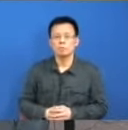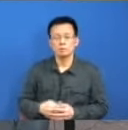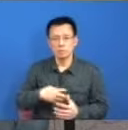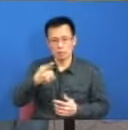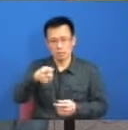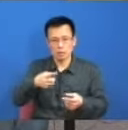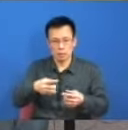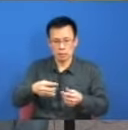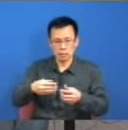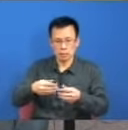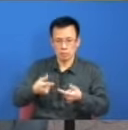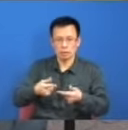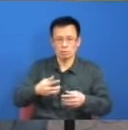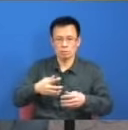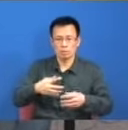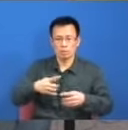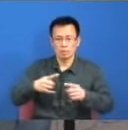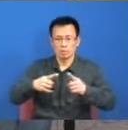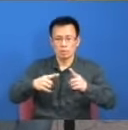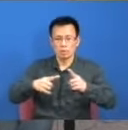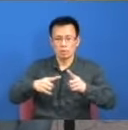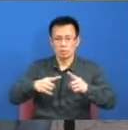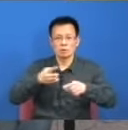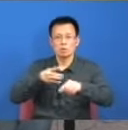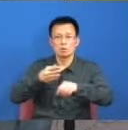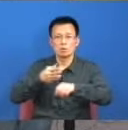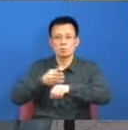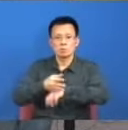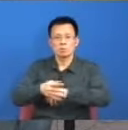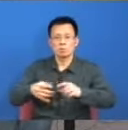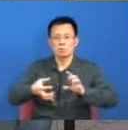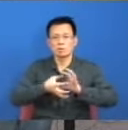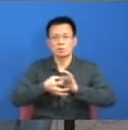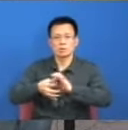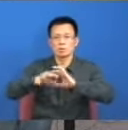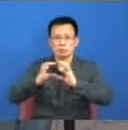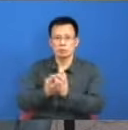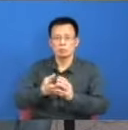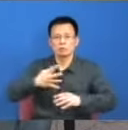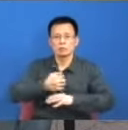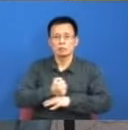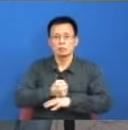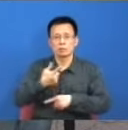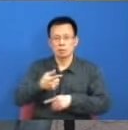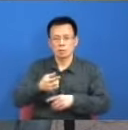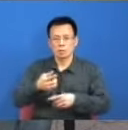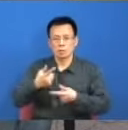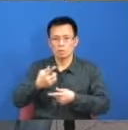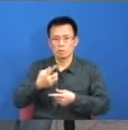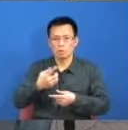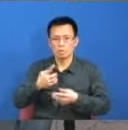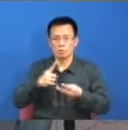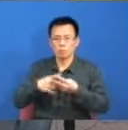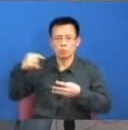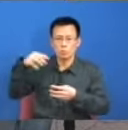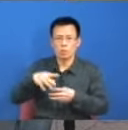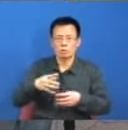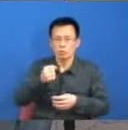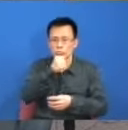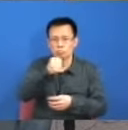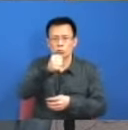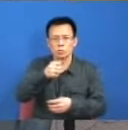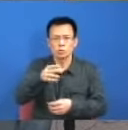社民聯，你作為主席嘅特別覺得壓力大咧？而家咧，佢哋啲建制派或者啲主流嘅傳媒咧，都係批評你哋咧，好